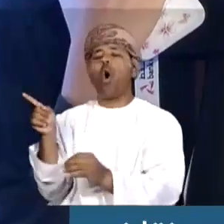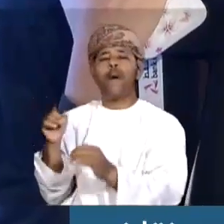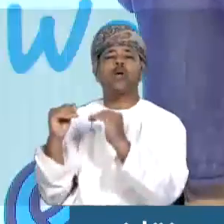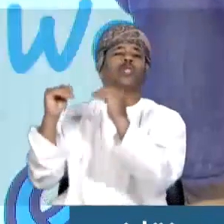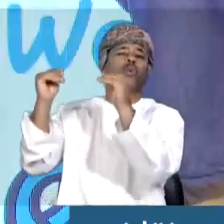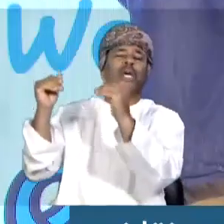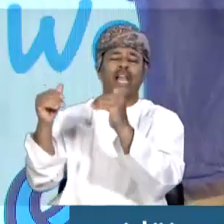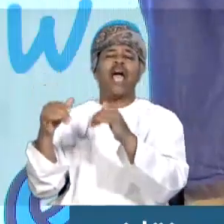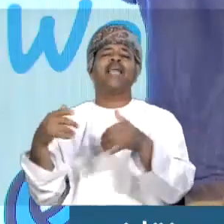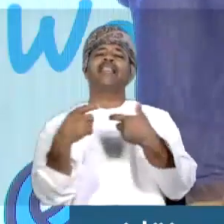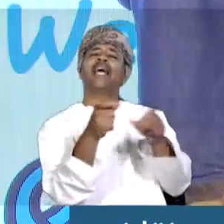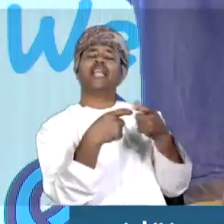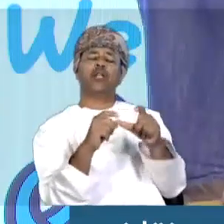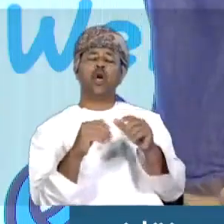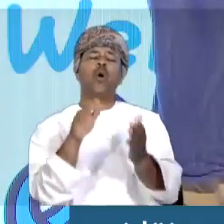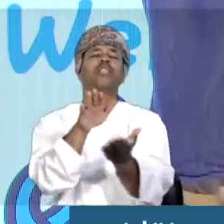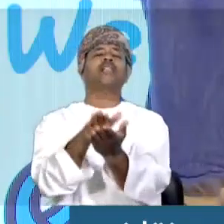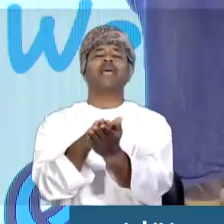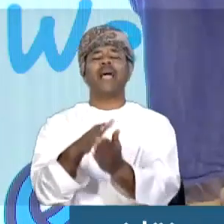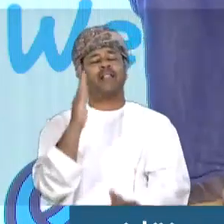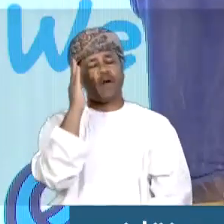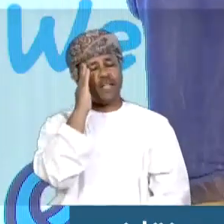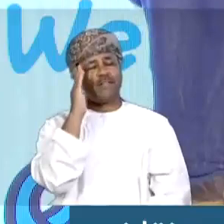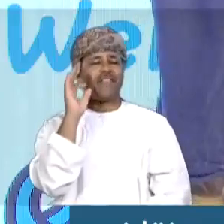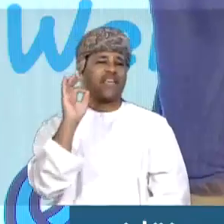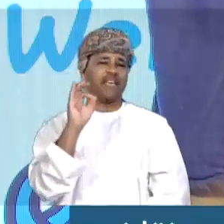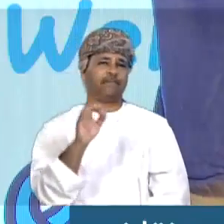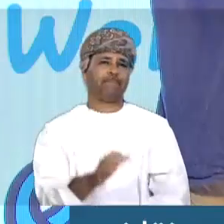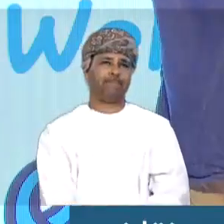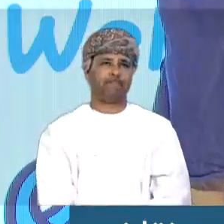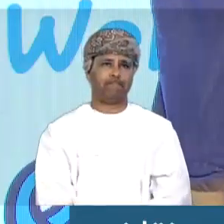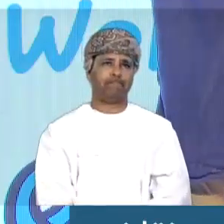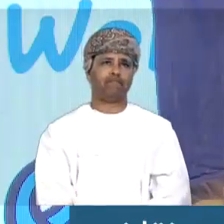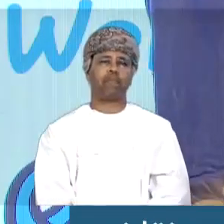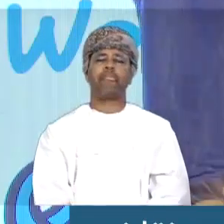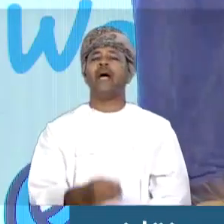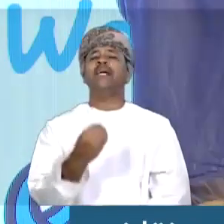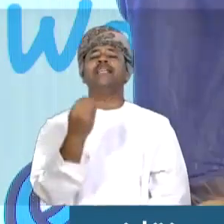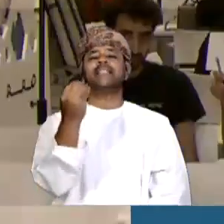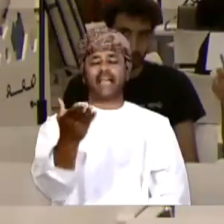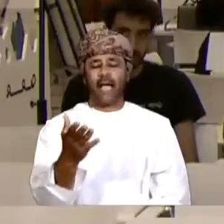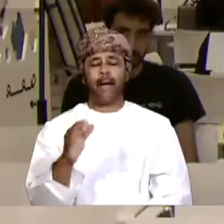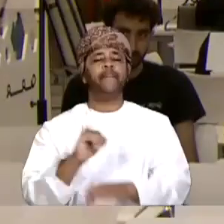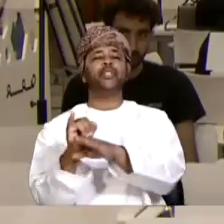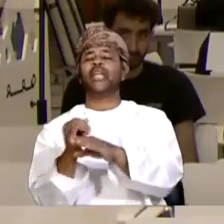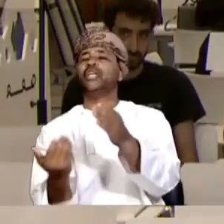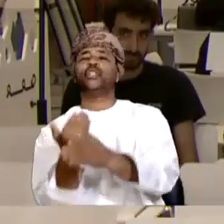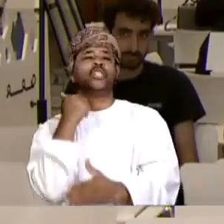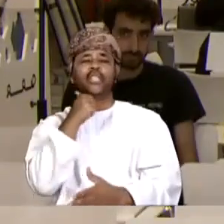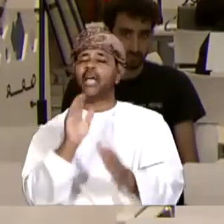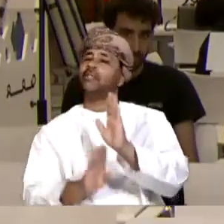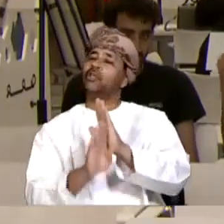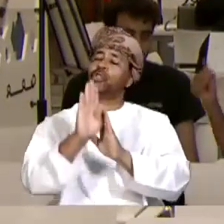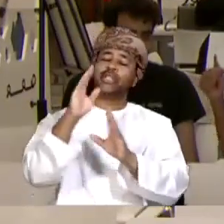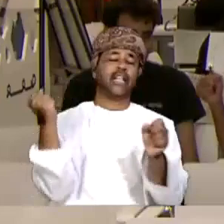والمهتمين بتقنيات وتطبيقات الهواتف الذكية. إن طرح مشاريع وأفكار جديدة تعزز من